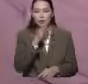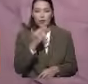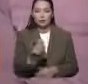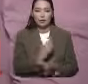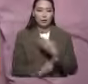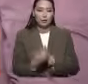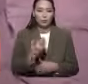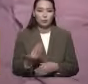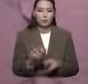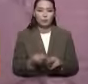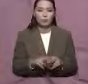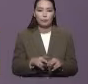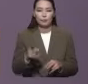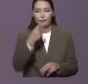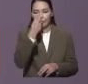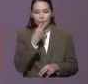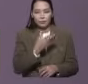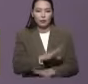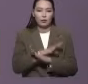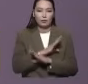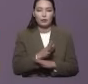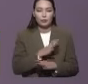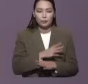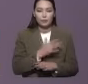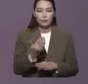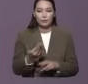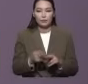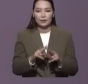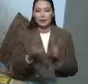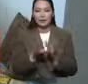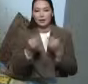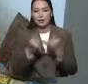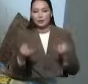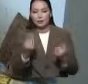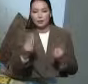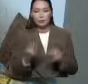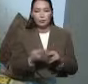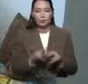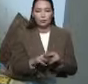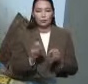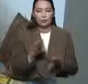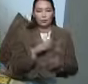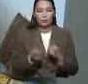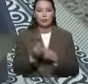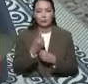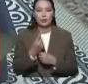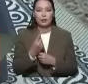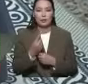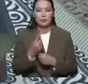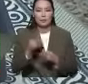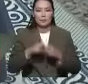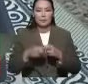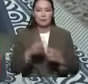қыз ескі тұншығып көз жұмған. Тұрғындар өрт электр сымдарының қысқаша тұйықталуынан болуы мүмкін деп үрейленіп отыр.